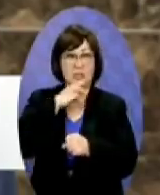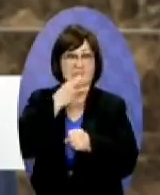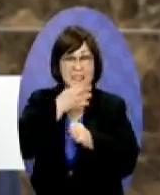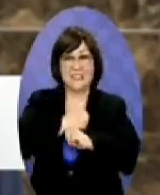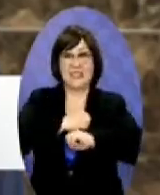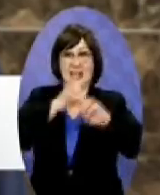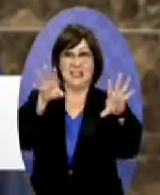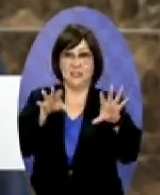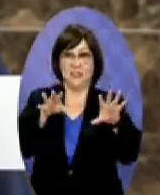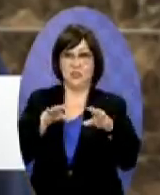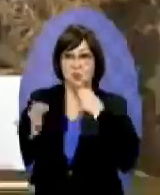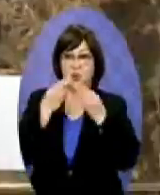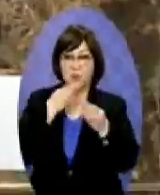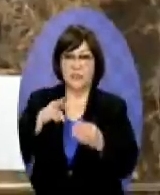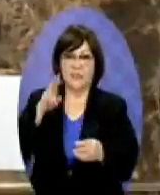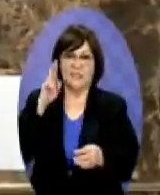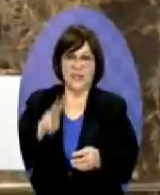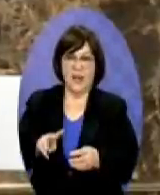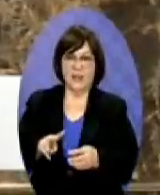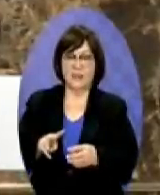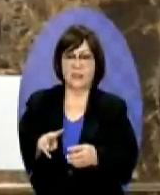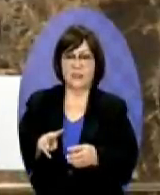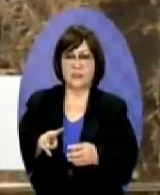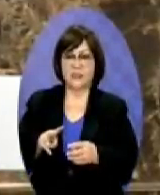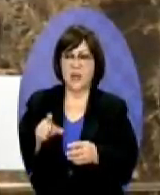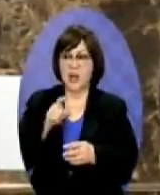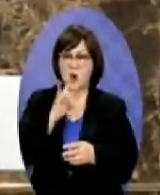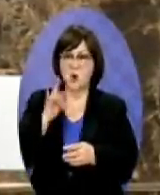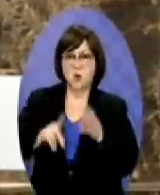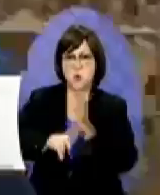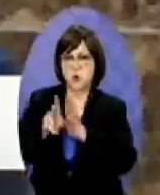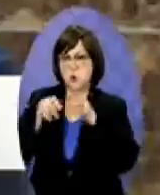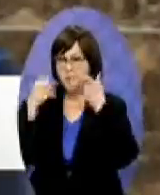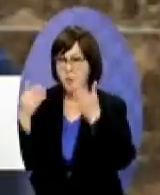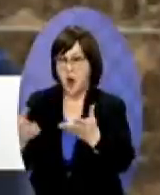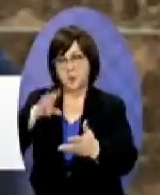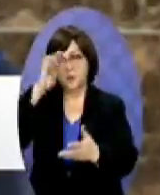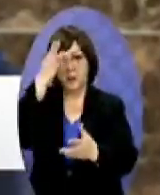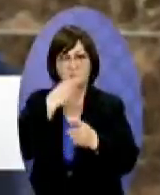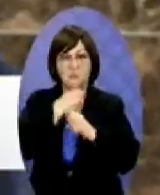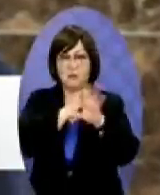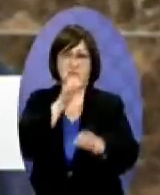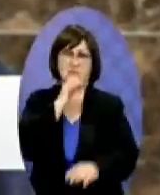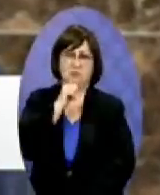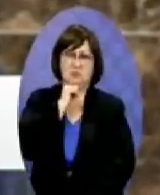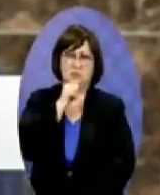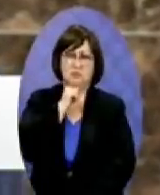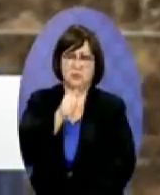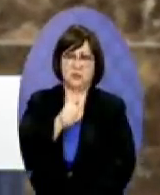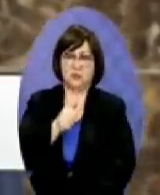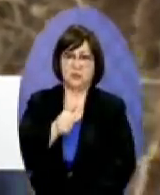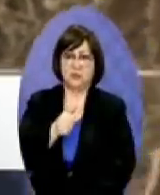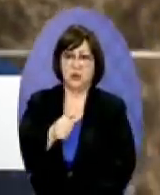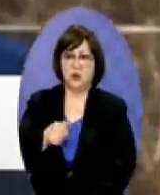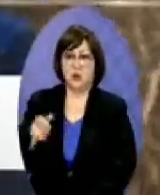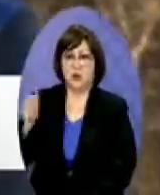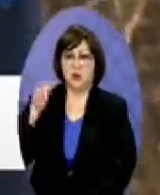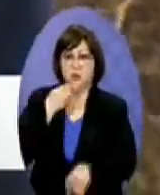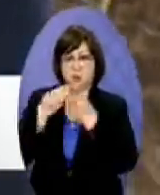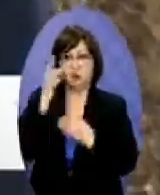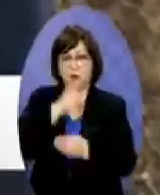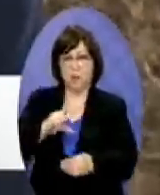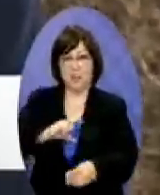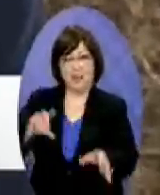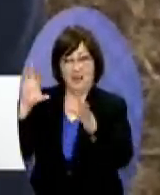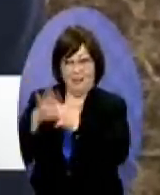бол одоогийн байдлаар ялагцар затаж эрэг үүсгэсэн гэж ойлгож болохгүй юм аа. За шүүгч нарыг бас бүрийн эрхийг төлөөлж шалгадаггүй юу?